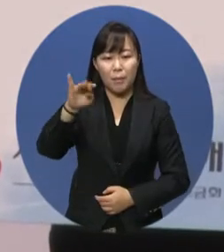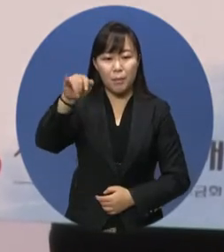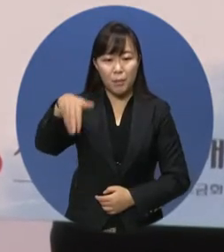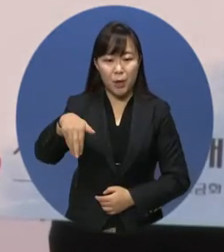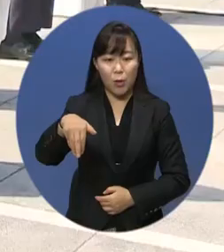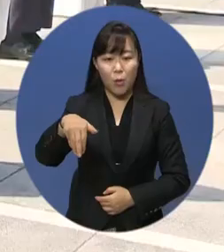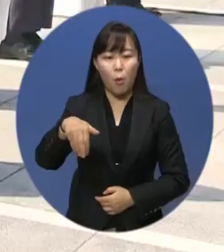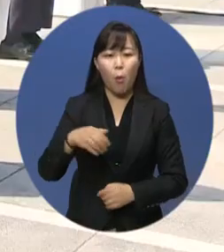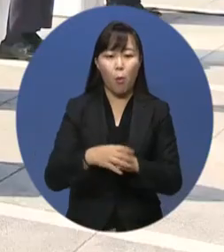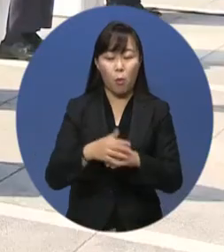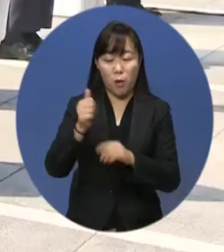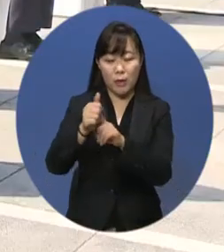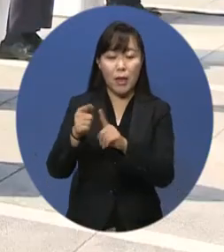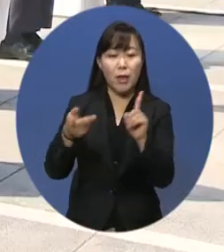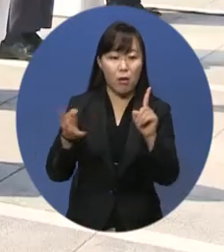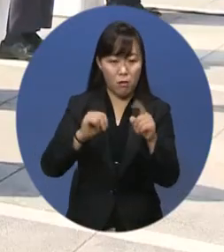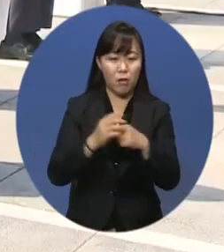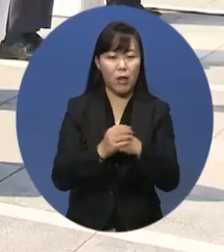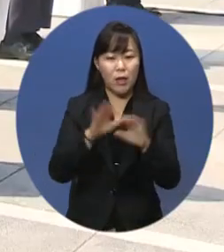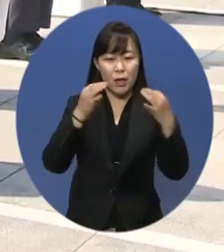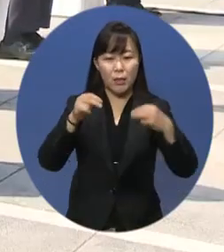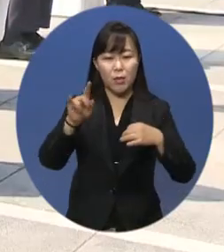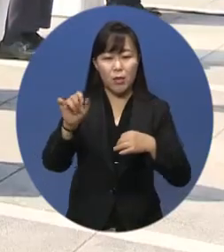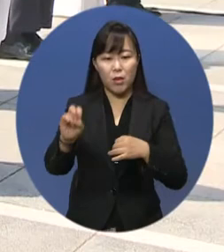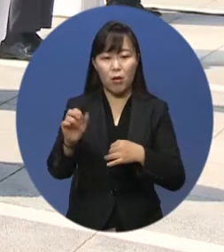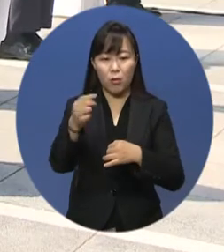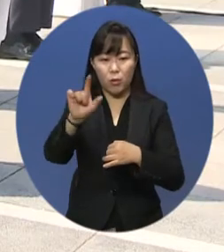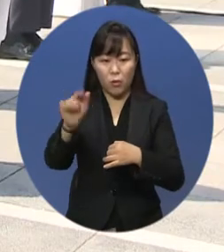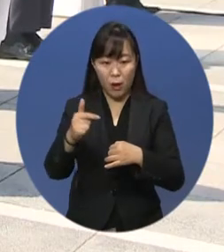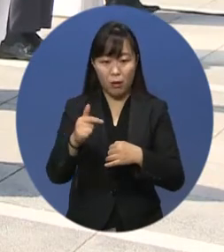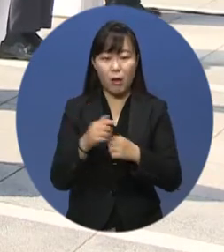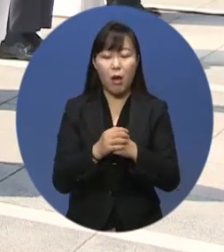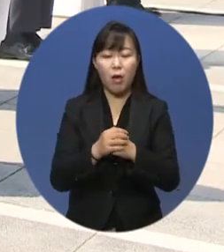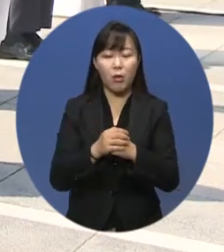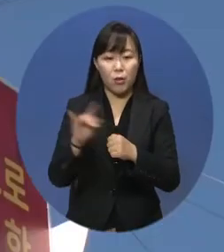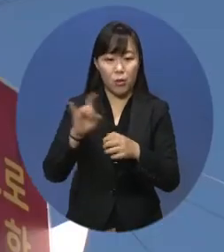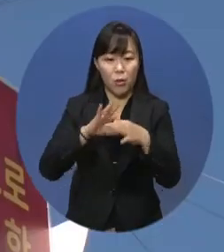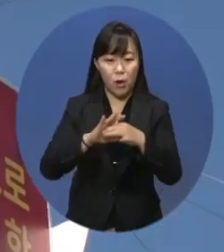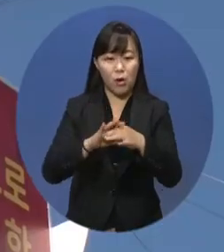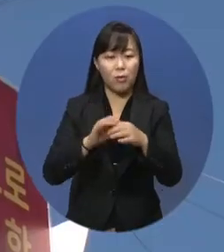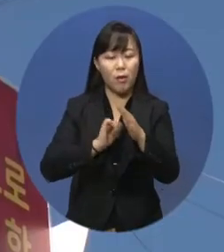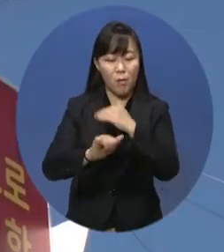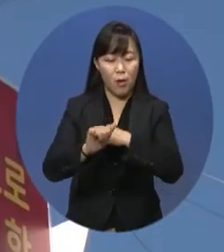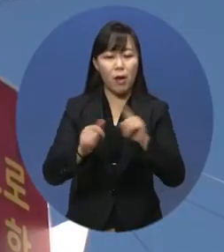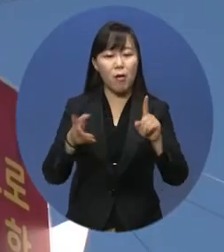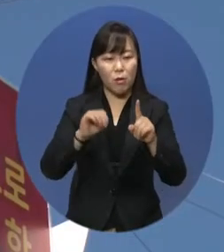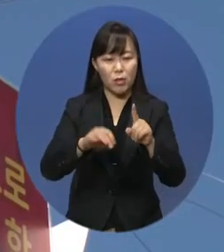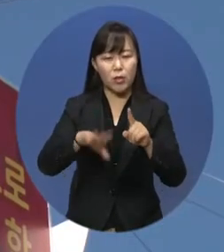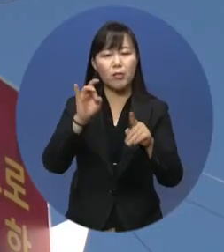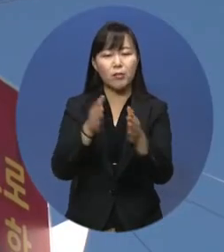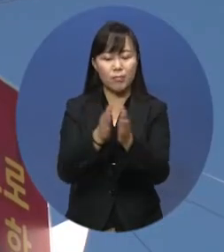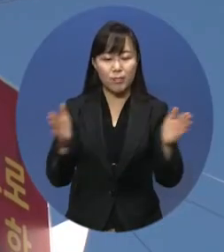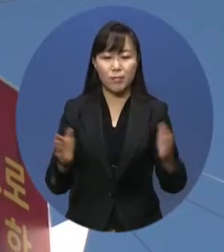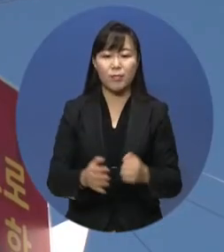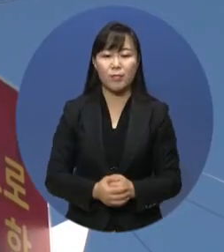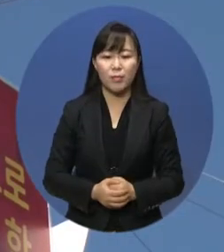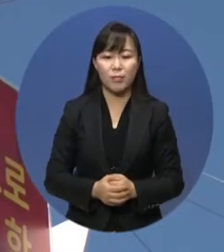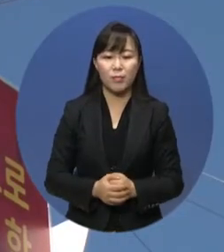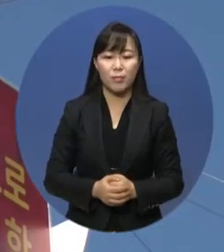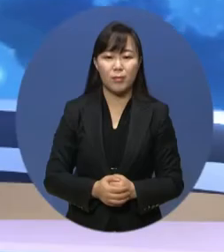원, 김형관 현대삼호중공업 대표이사가 1억 원을 기부해 첫 스타트를 끊었습니다.